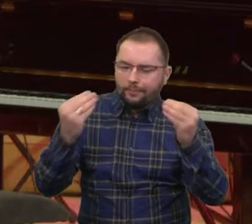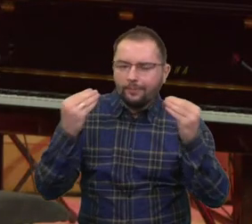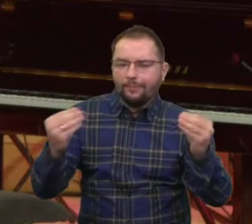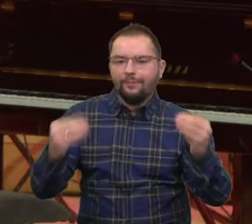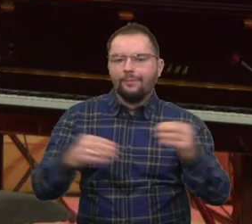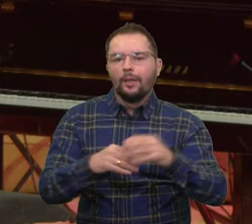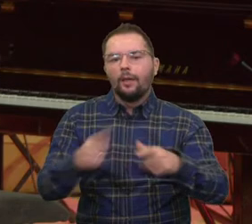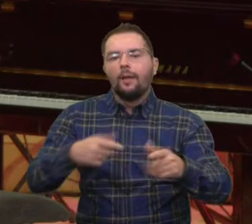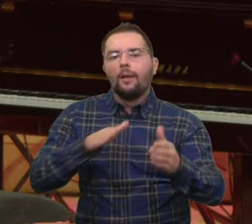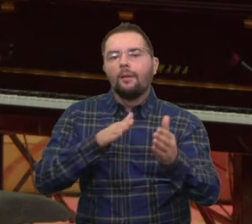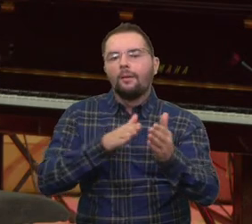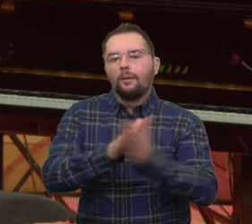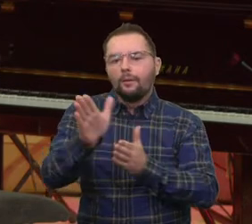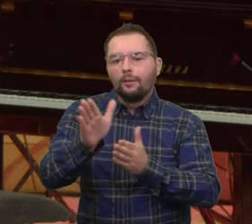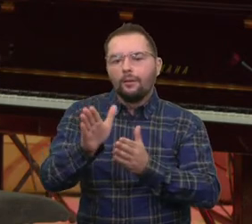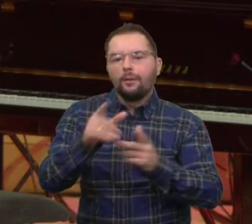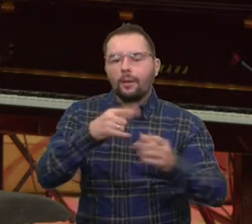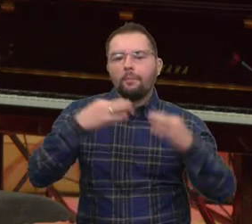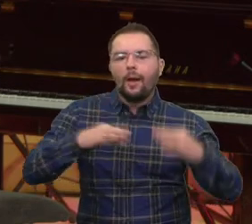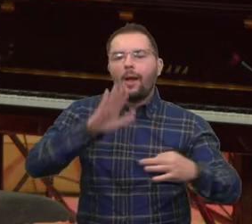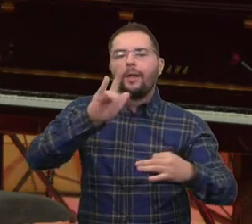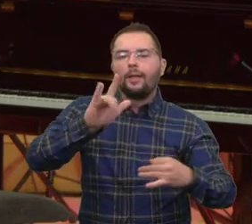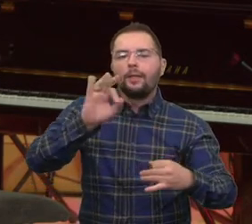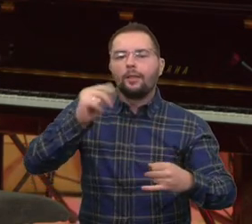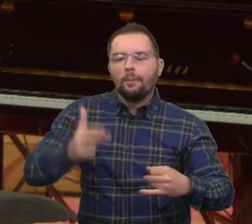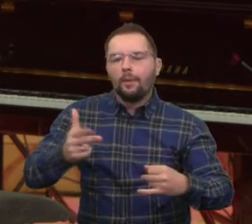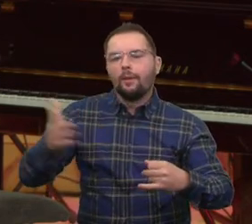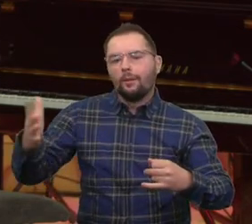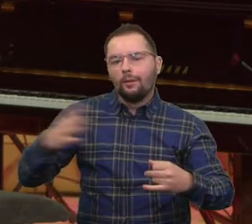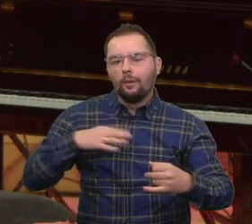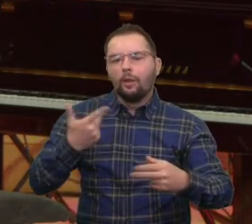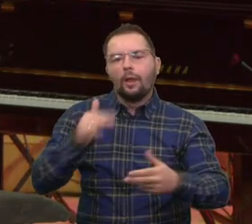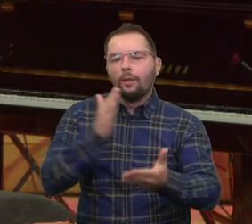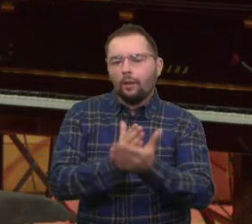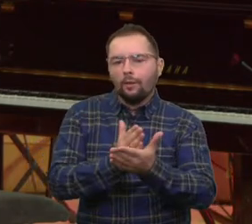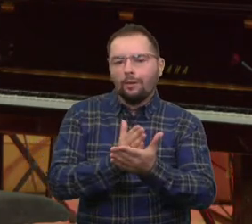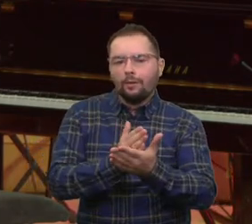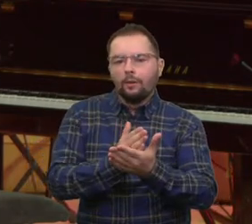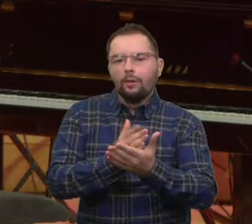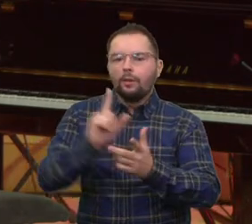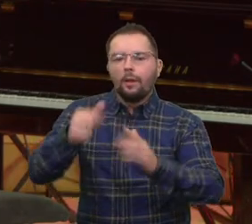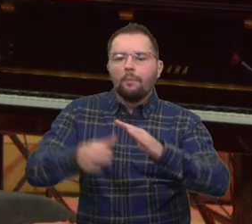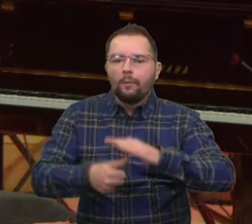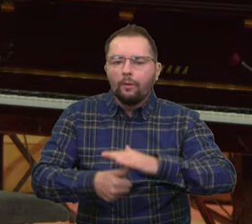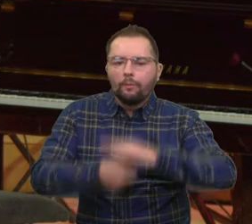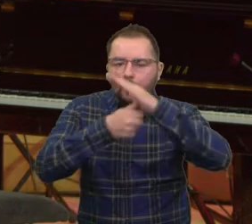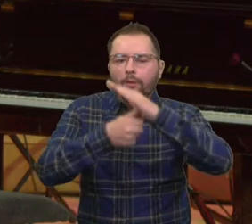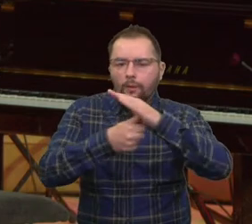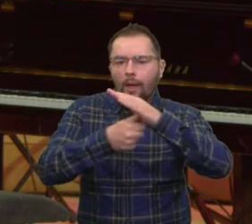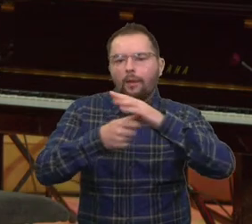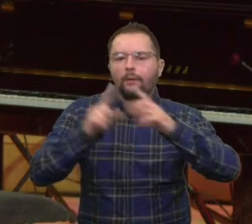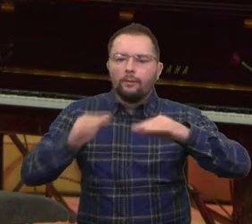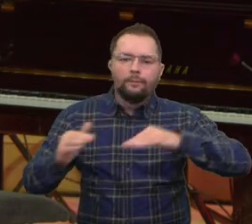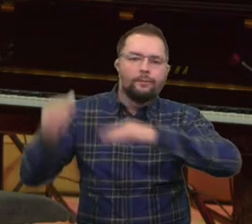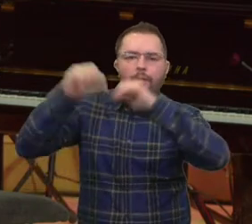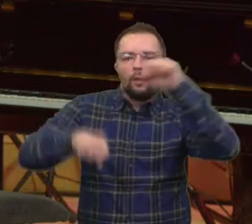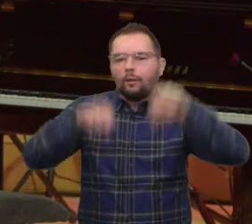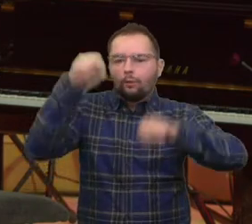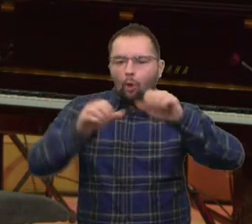Wystąpił na początku pan Jerzy Stępień. To nie tylko przewodniczący Trybunału